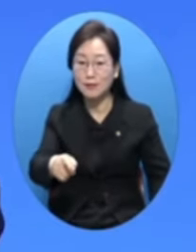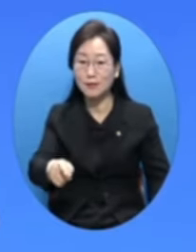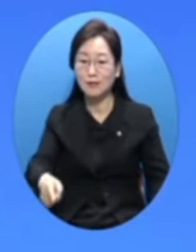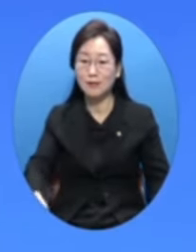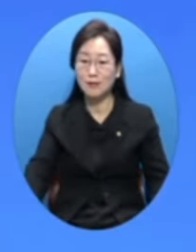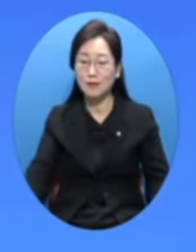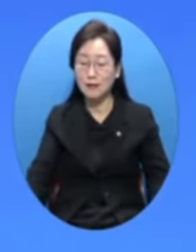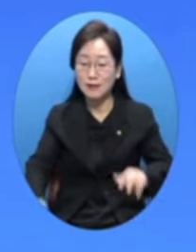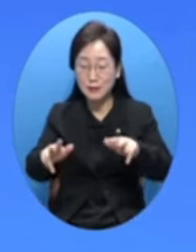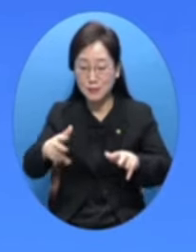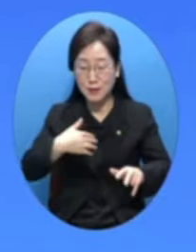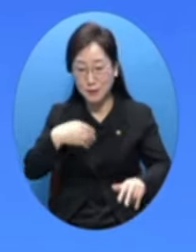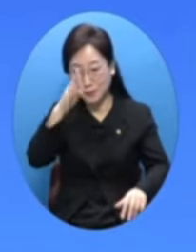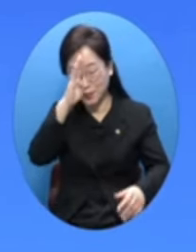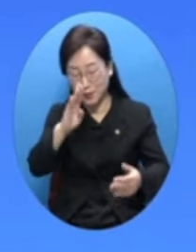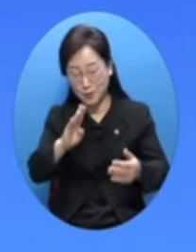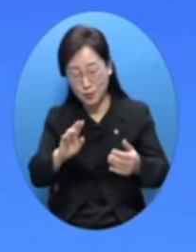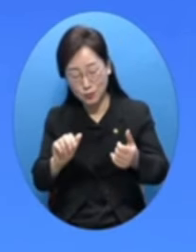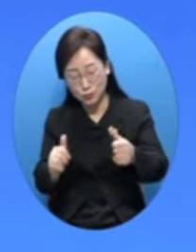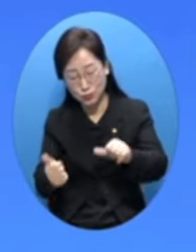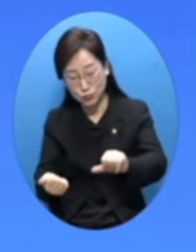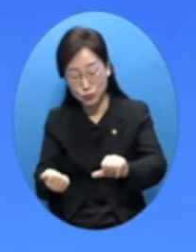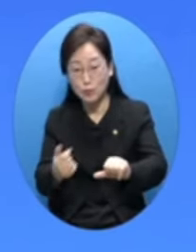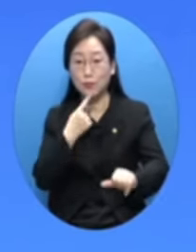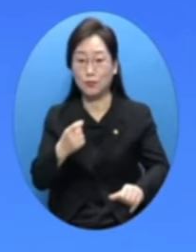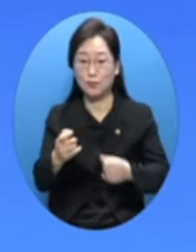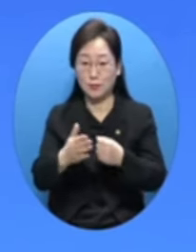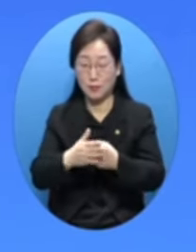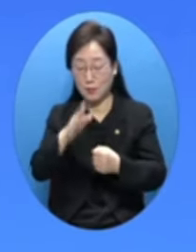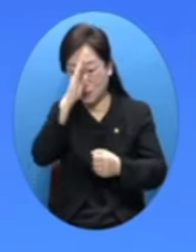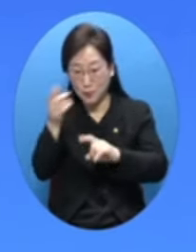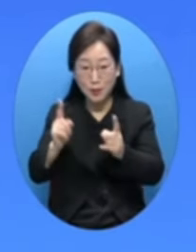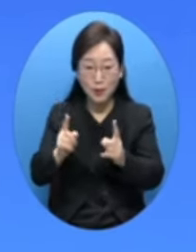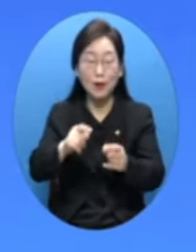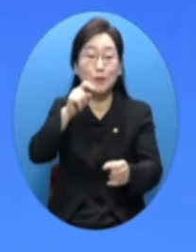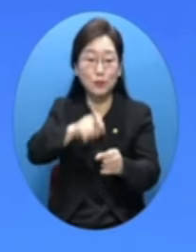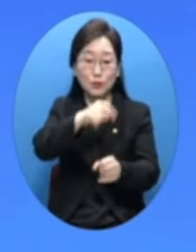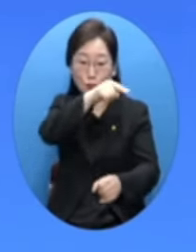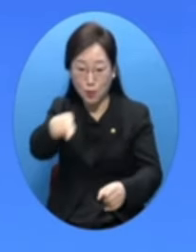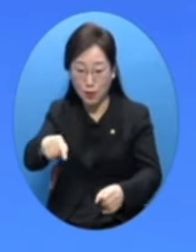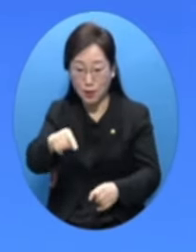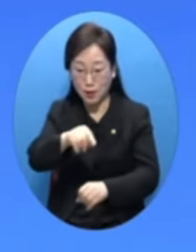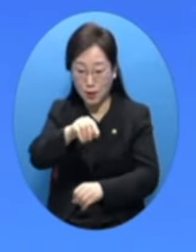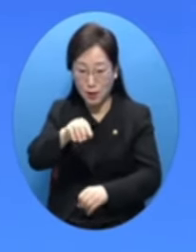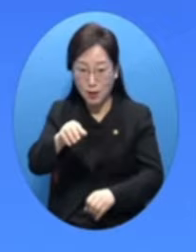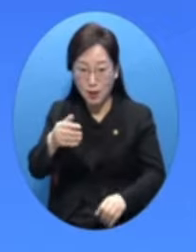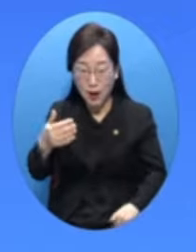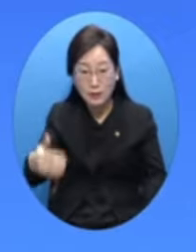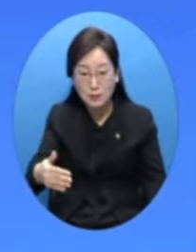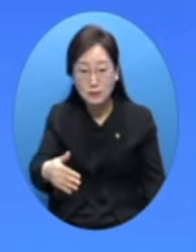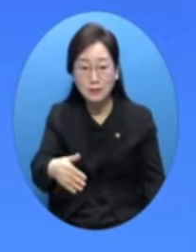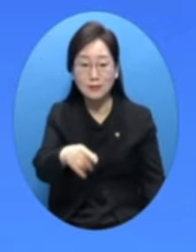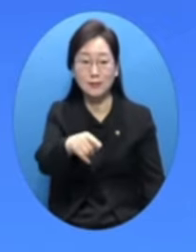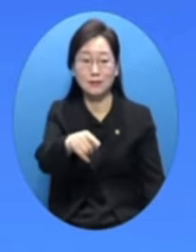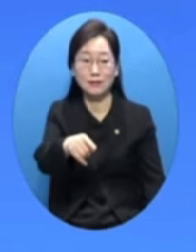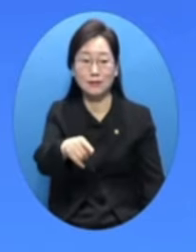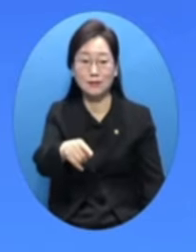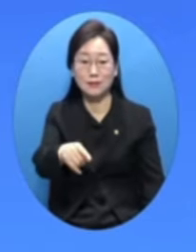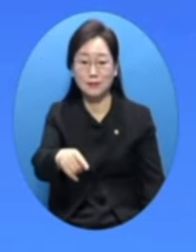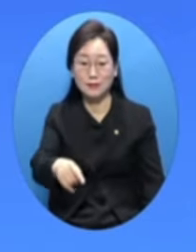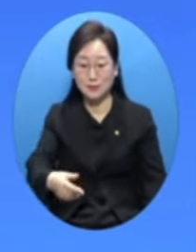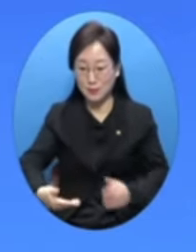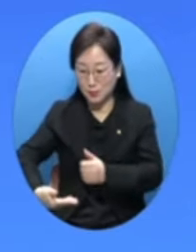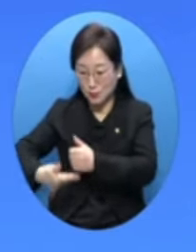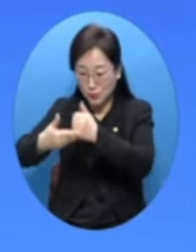자기는 지금 죽을 병 걸어서 병원치험 받으러 왔는데 병원치험 받기 직전에 자기를 이렇게